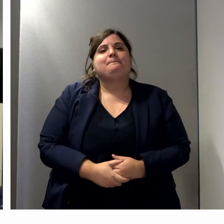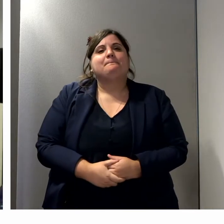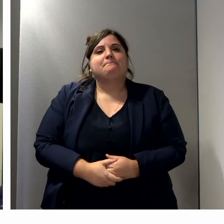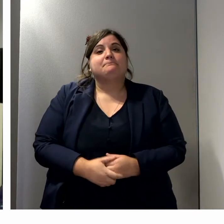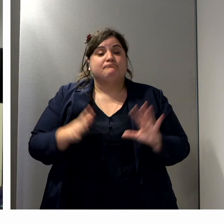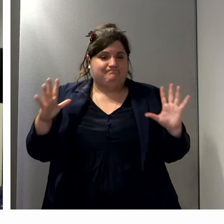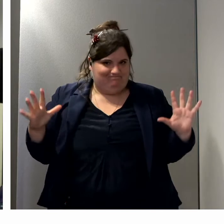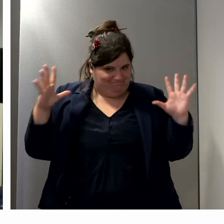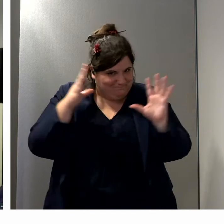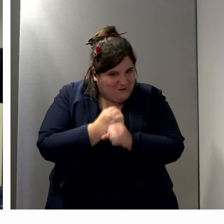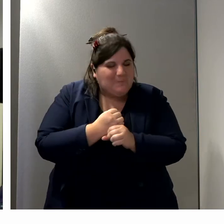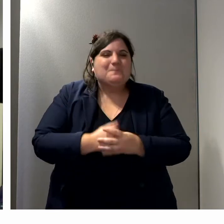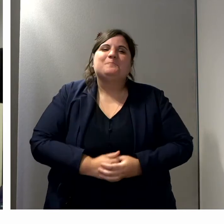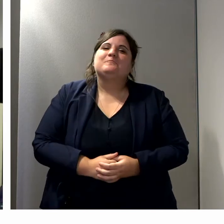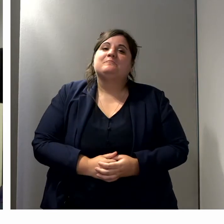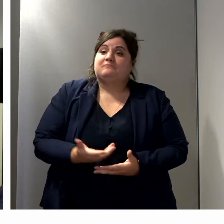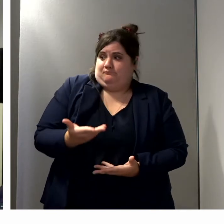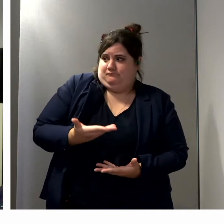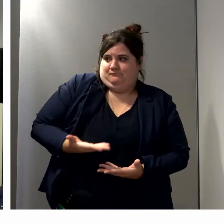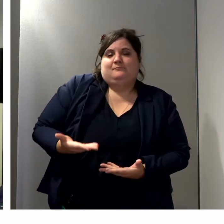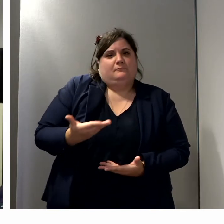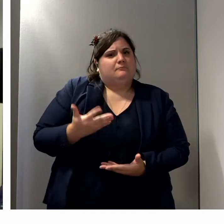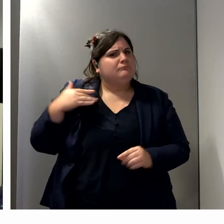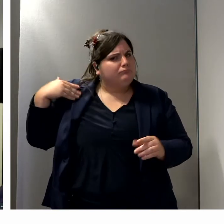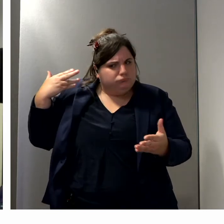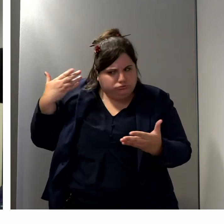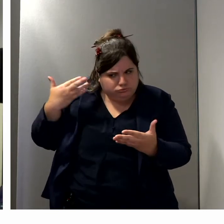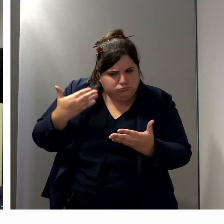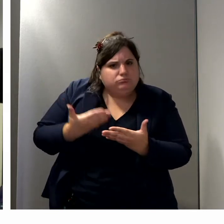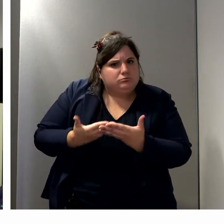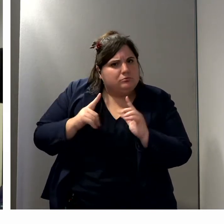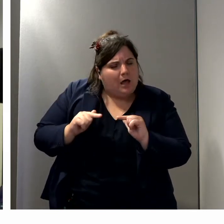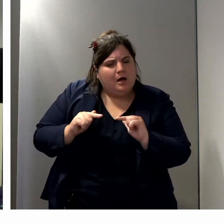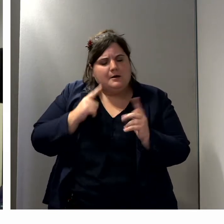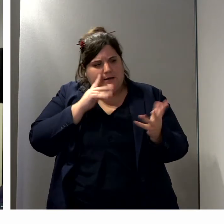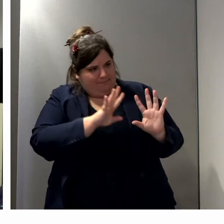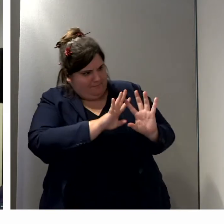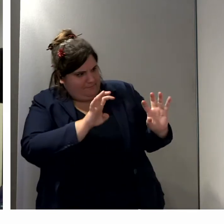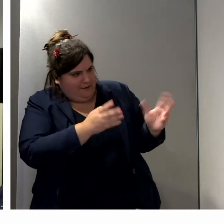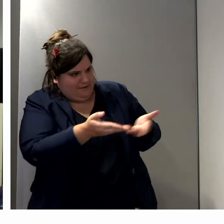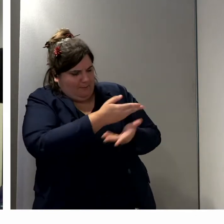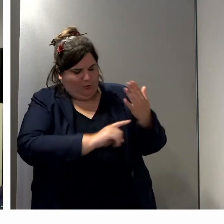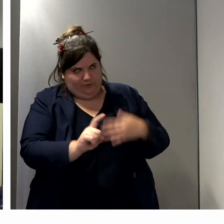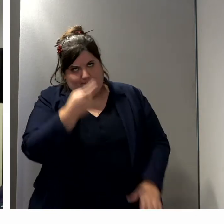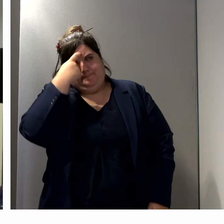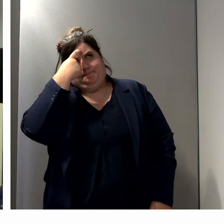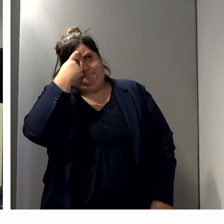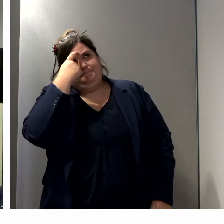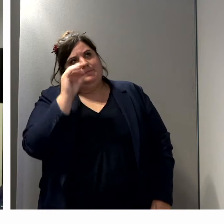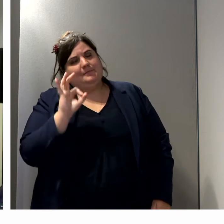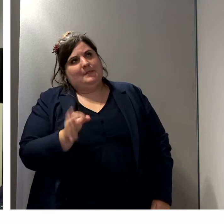Donc voilà, ça c'était ce qu'on faisait. Et ce que m'évoque cette table ronde, c'est